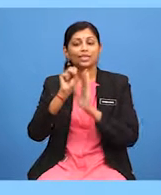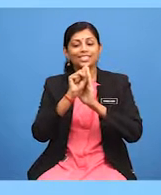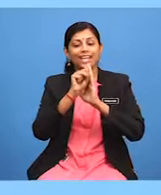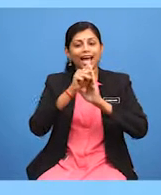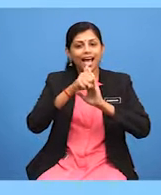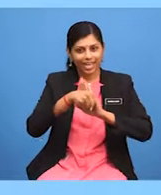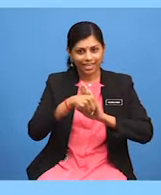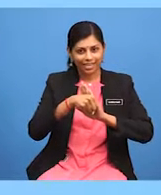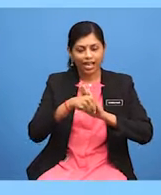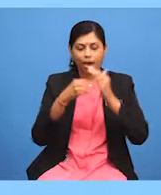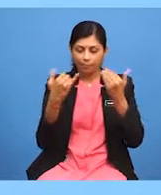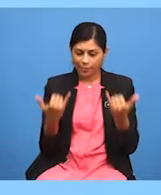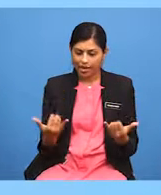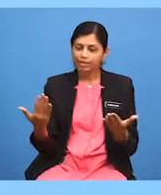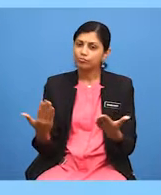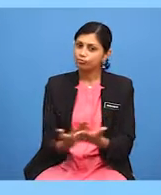1.2 minit.